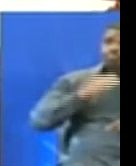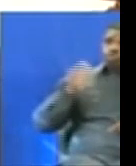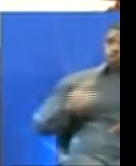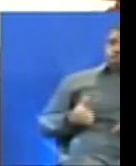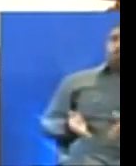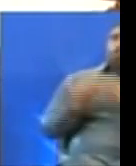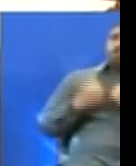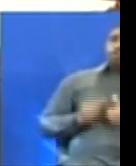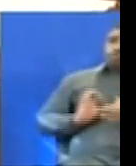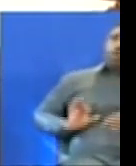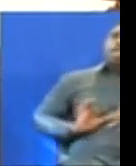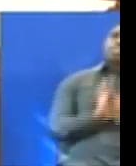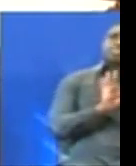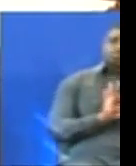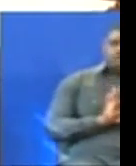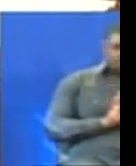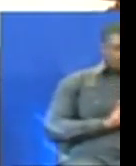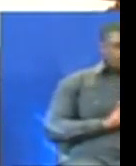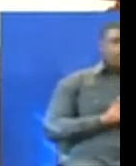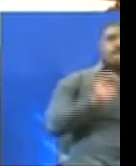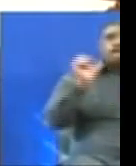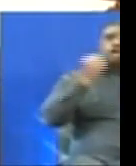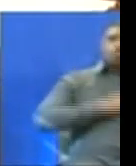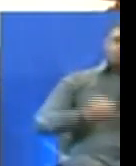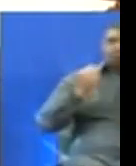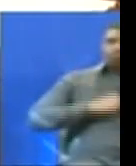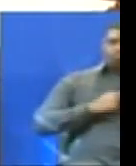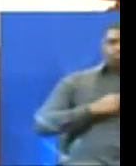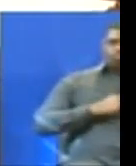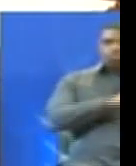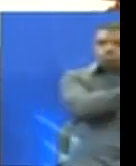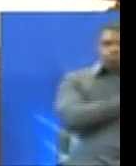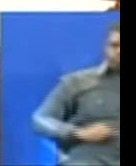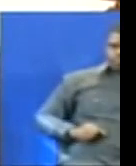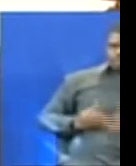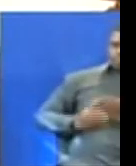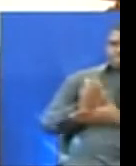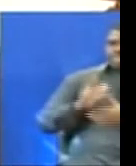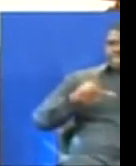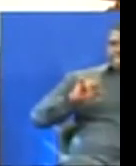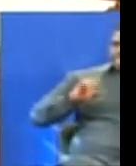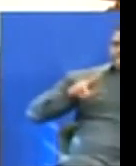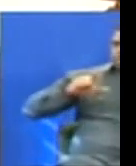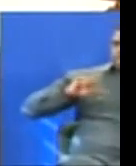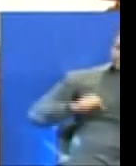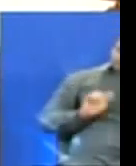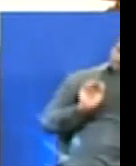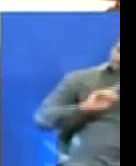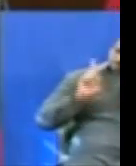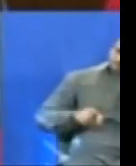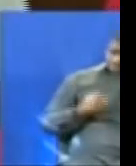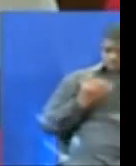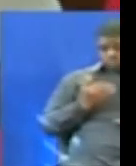kuunganishwa moja kwa moja na mkoa wa Ruvuma kwa kupitia wilaya ya Ngale. Sasa hivi kuulizwa niambia mkoa wa Lindi, mkoa wa